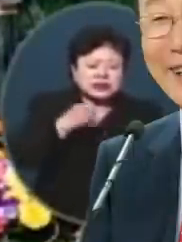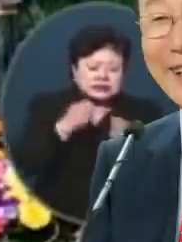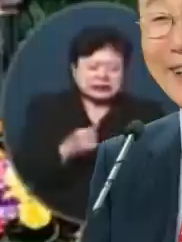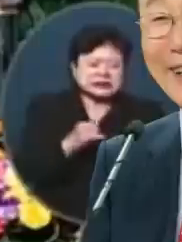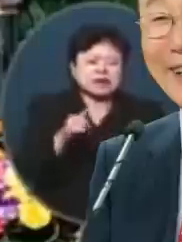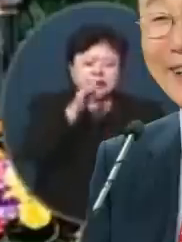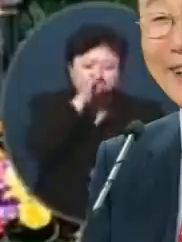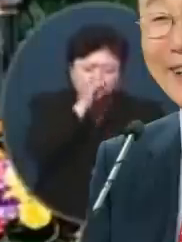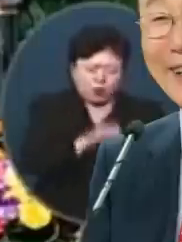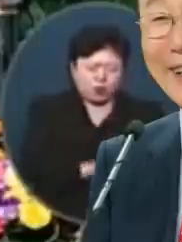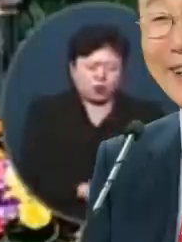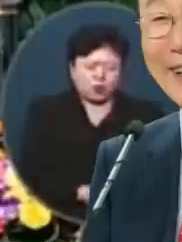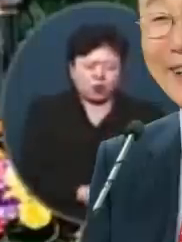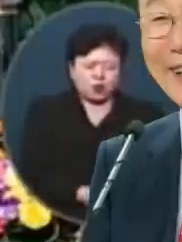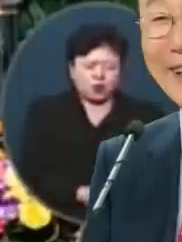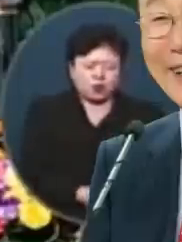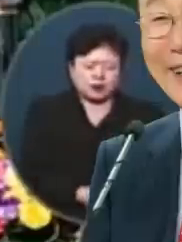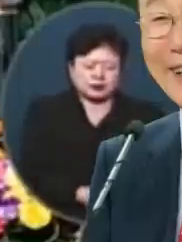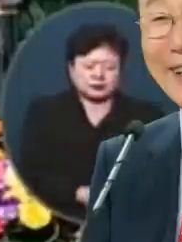많습니다.